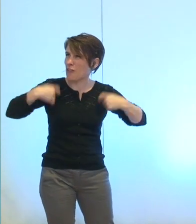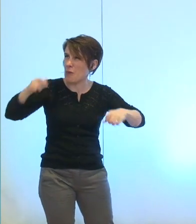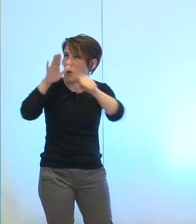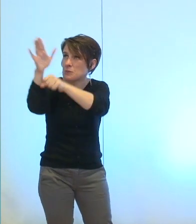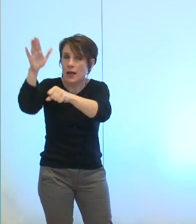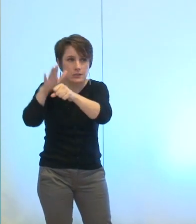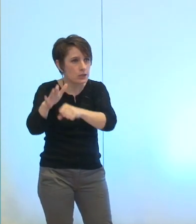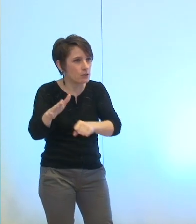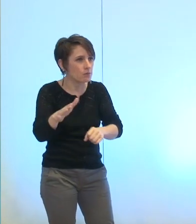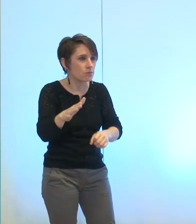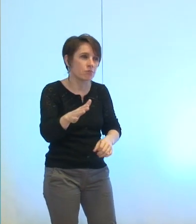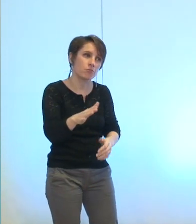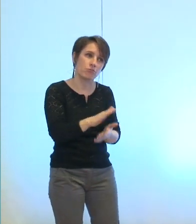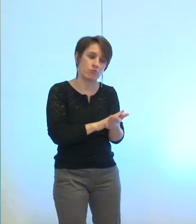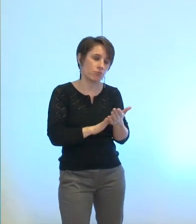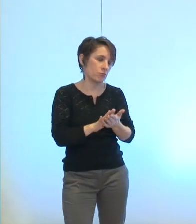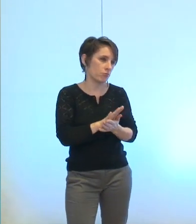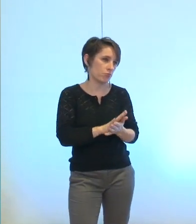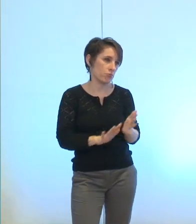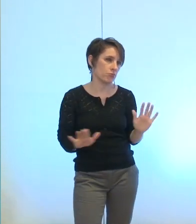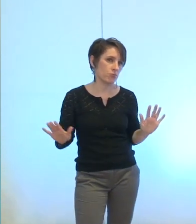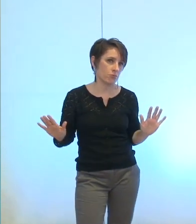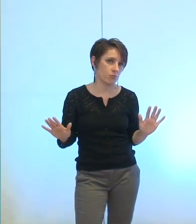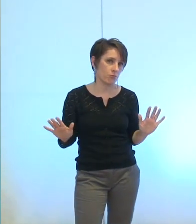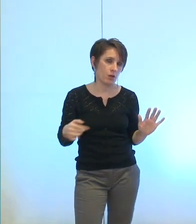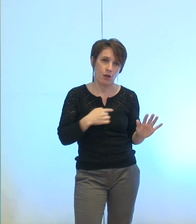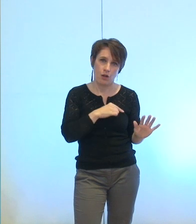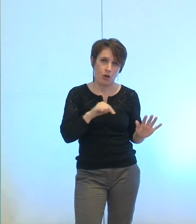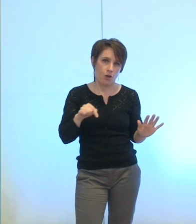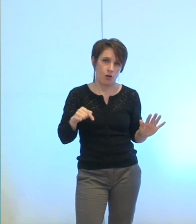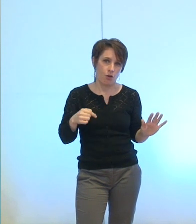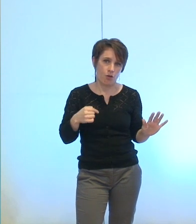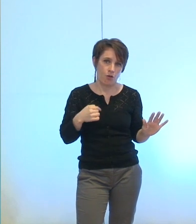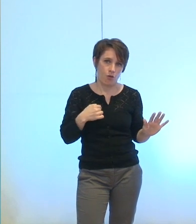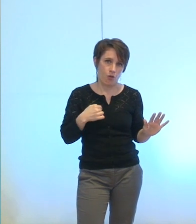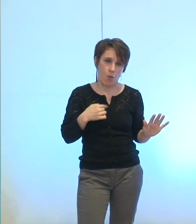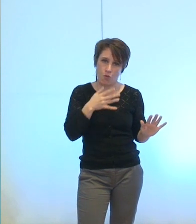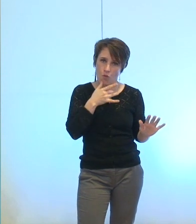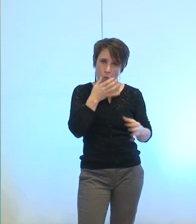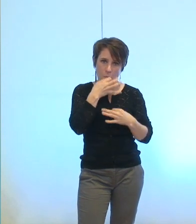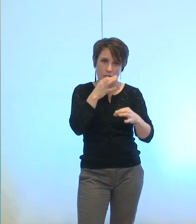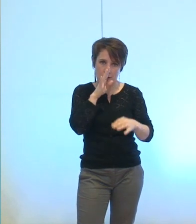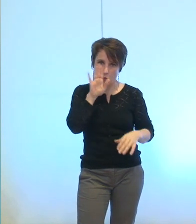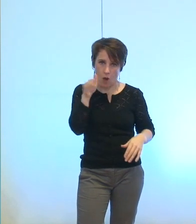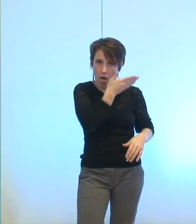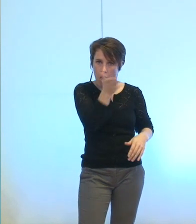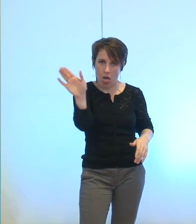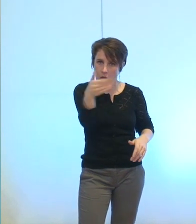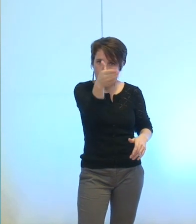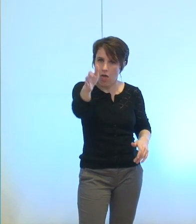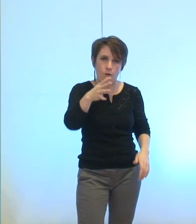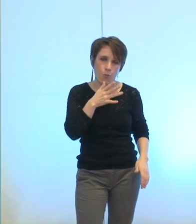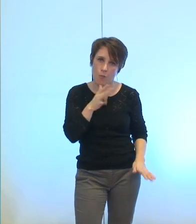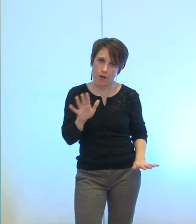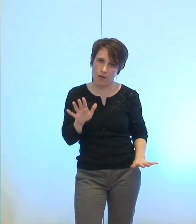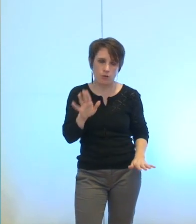je ne résiste pas à ce plaisir parce qu'il ne faut pas non plus que nous changions les uns et les autres notre vre discours moi je ne le fais pas ayez au moins